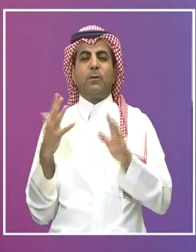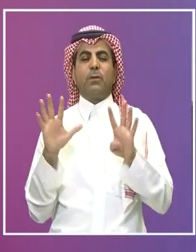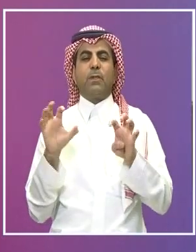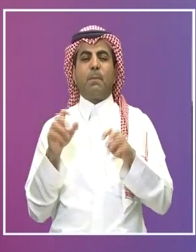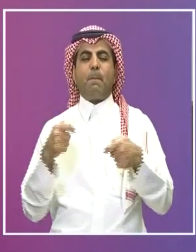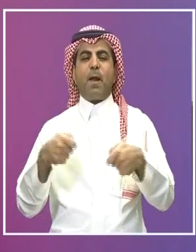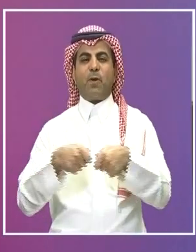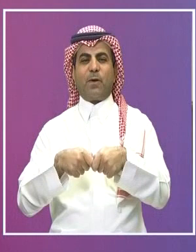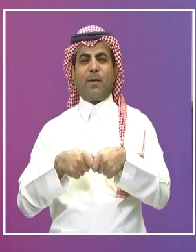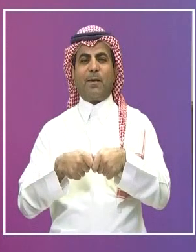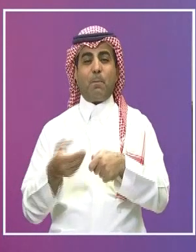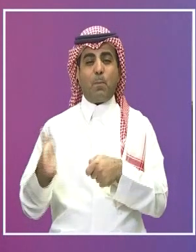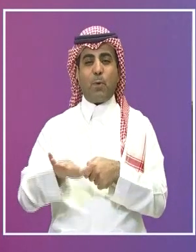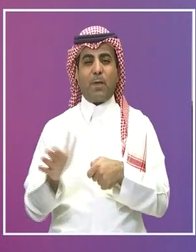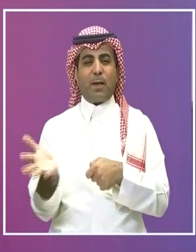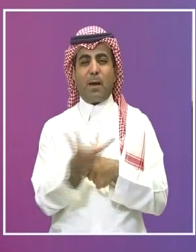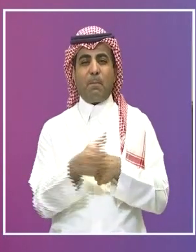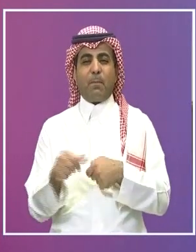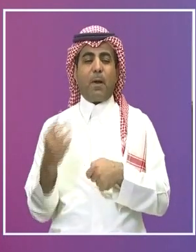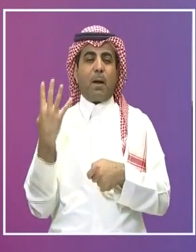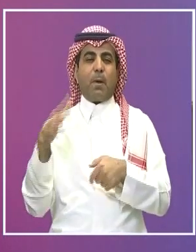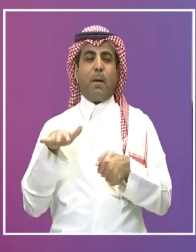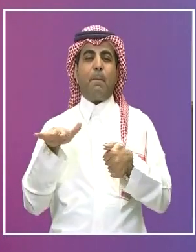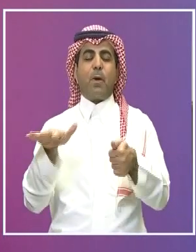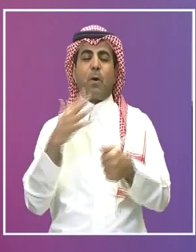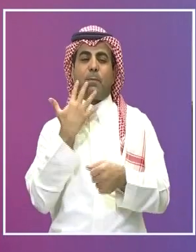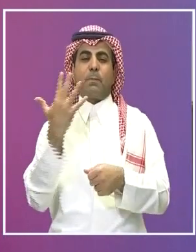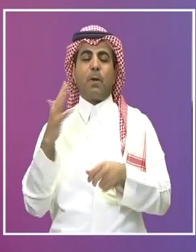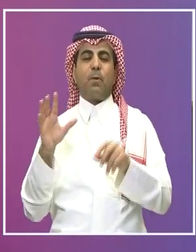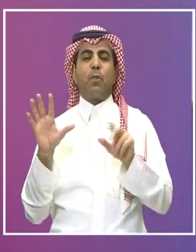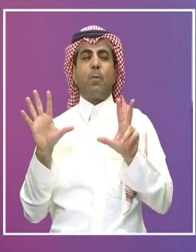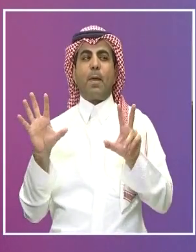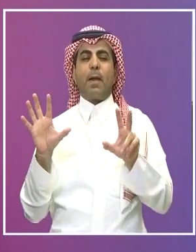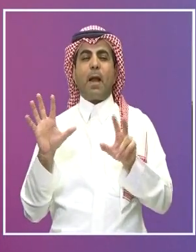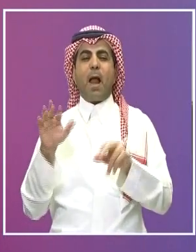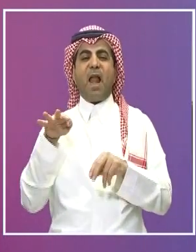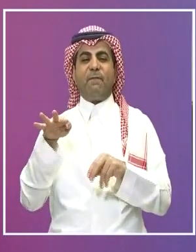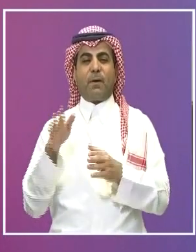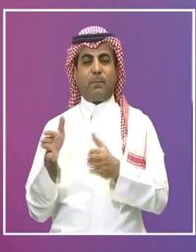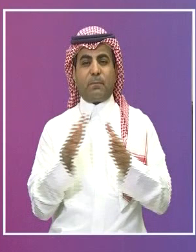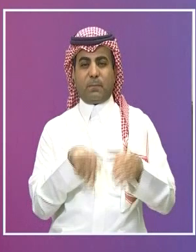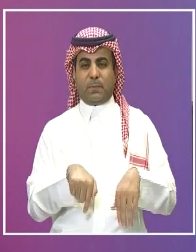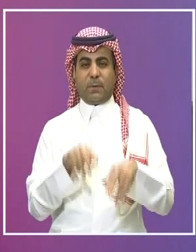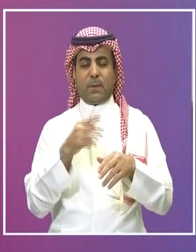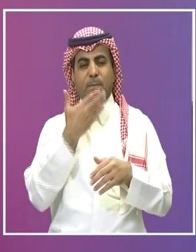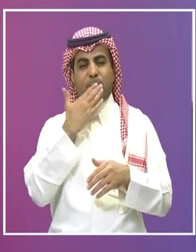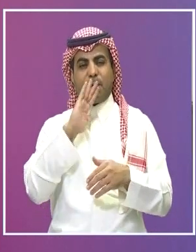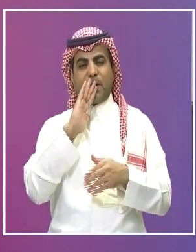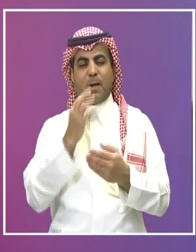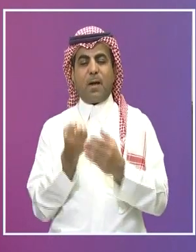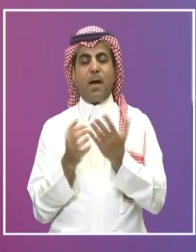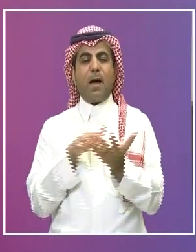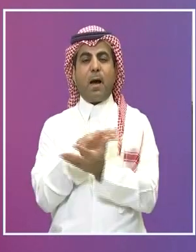أن إجمالي حالات الوفيات قد تجاوز 4,508,000. والأمور الجيدة والمبشرة أن